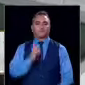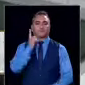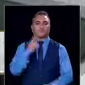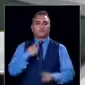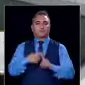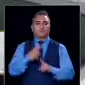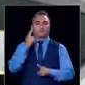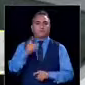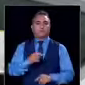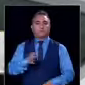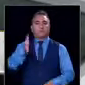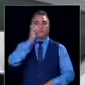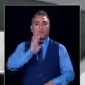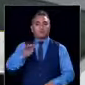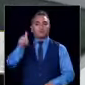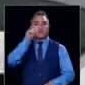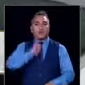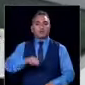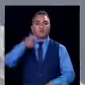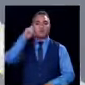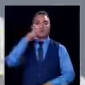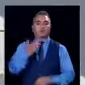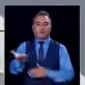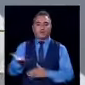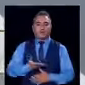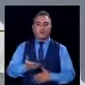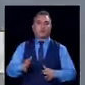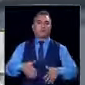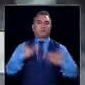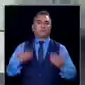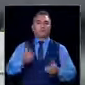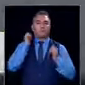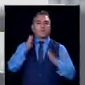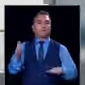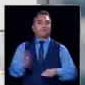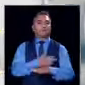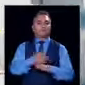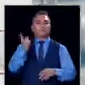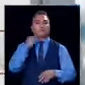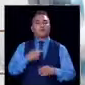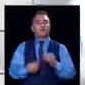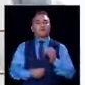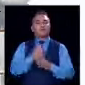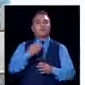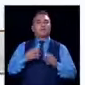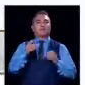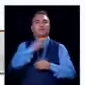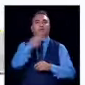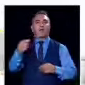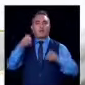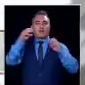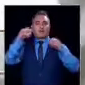ve aylık yani 500-600 TL elektrik geliyor. İddiaya göre dün sabah oturduğu dairenin elektrikleri